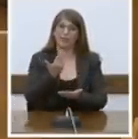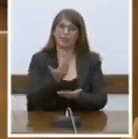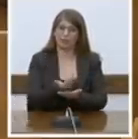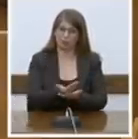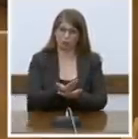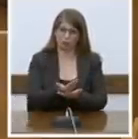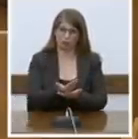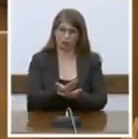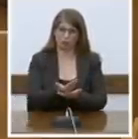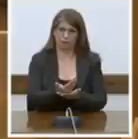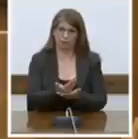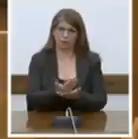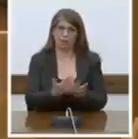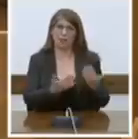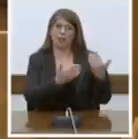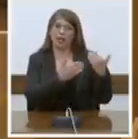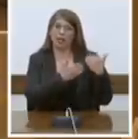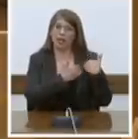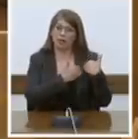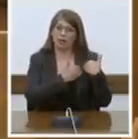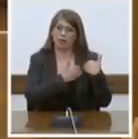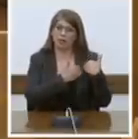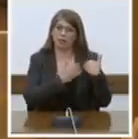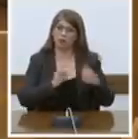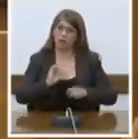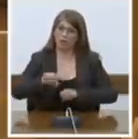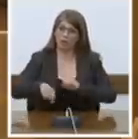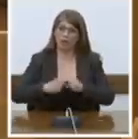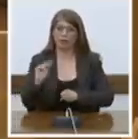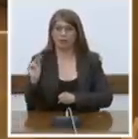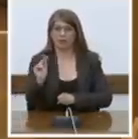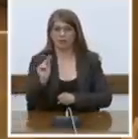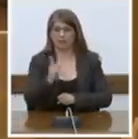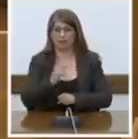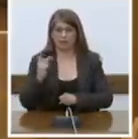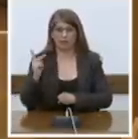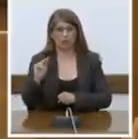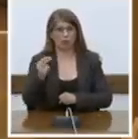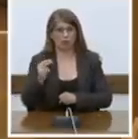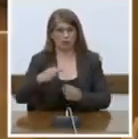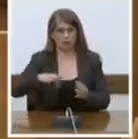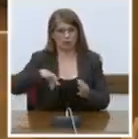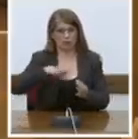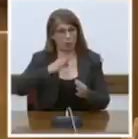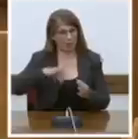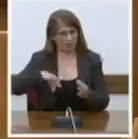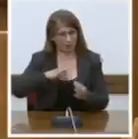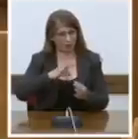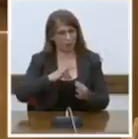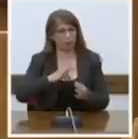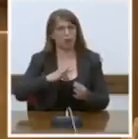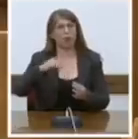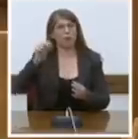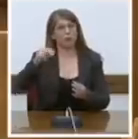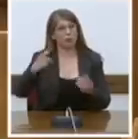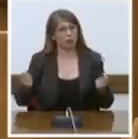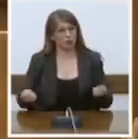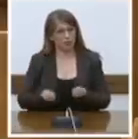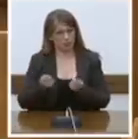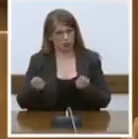να αναλυφθούν ενέργειες κοινοβουλευτικής διπλωματίας με αξιοποίηση των εργασιών